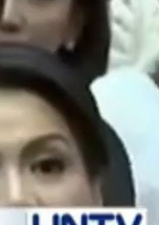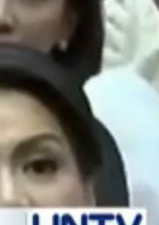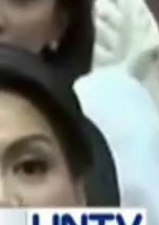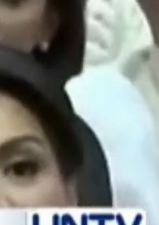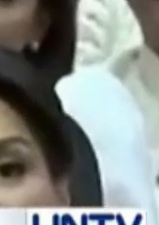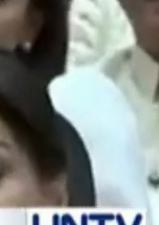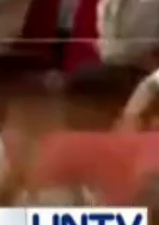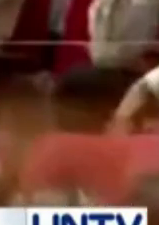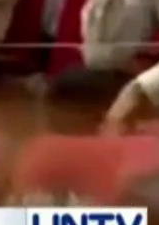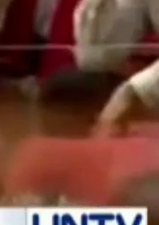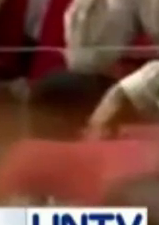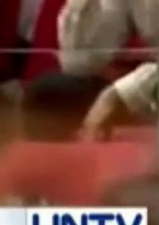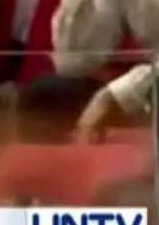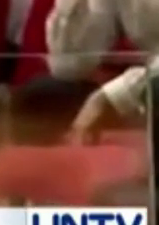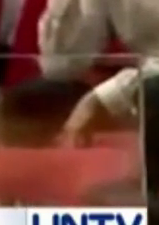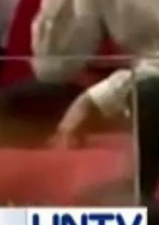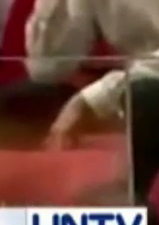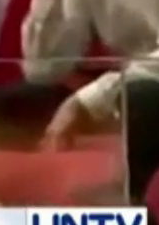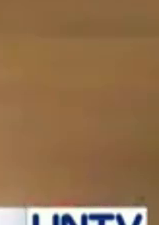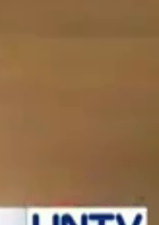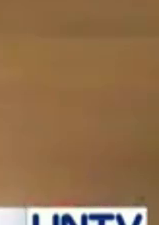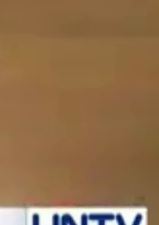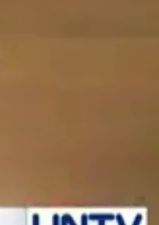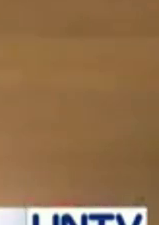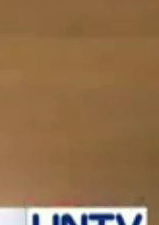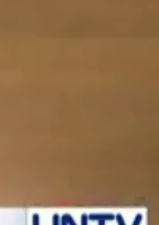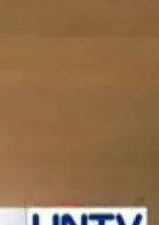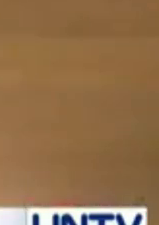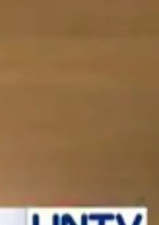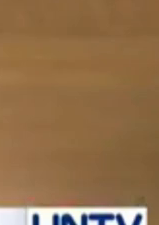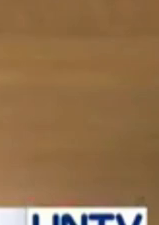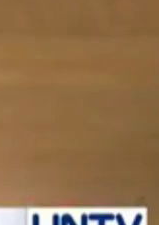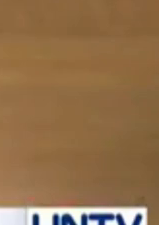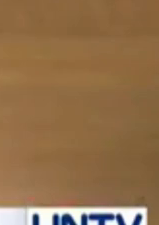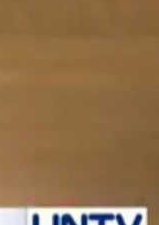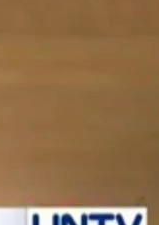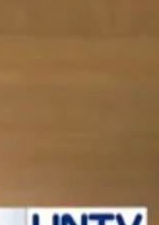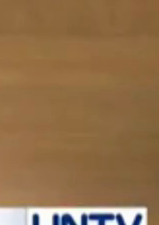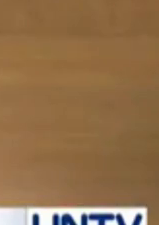Dahil dito, ang 57 billion piso ng utang ng